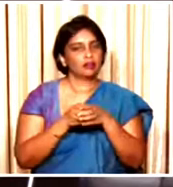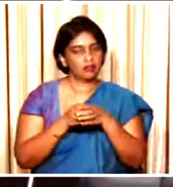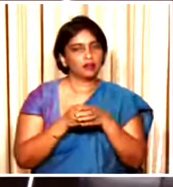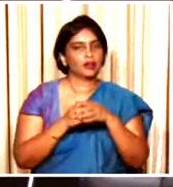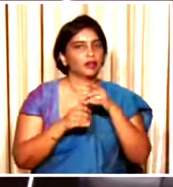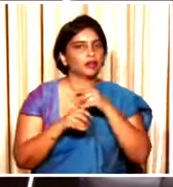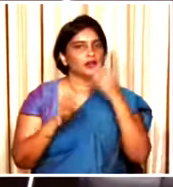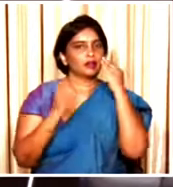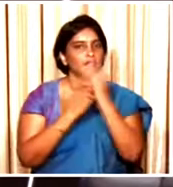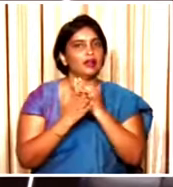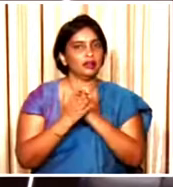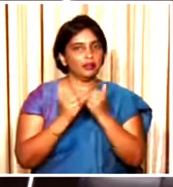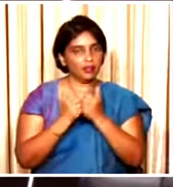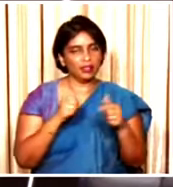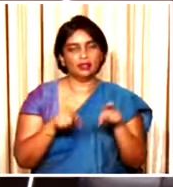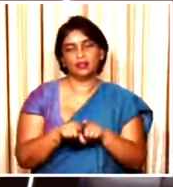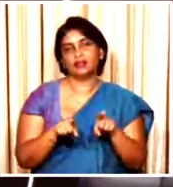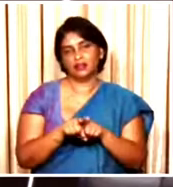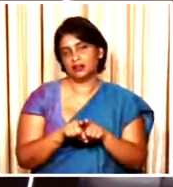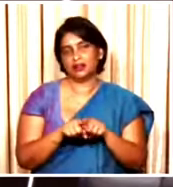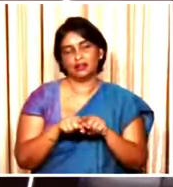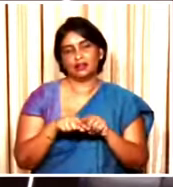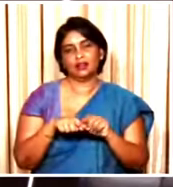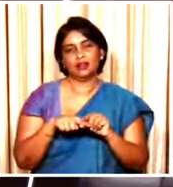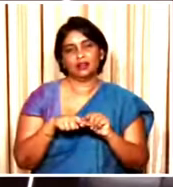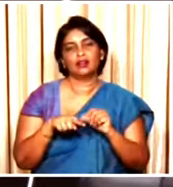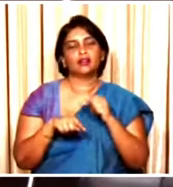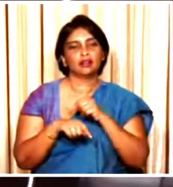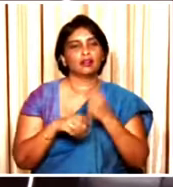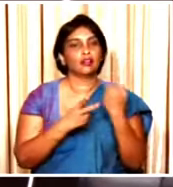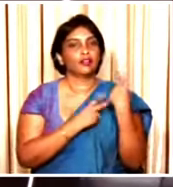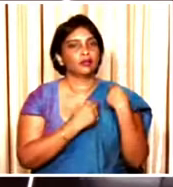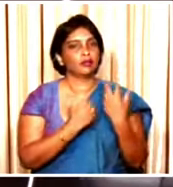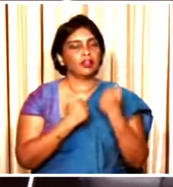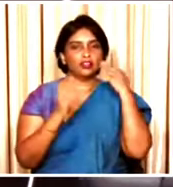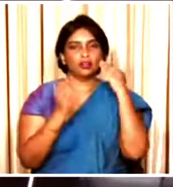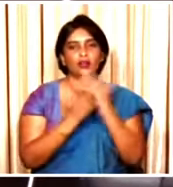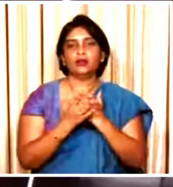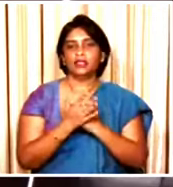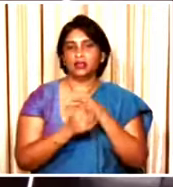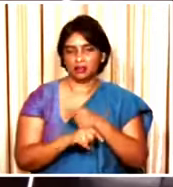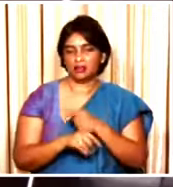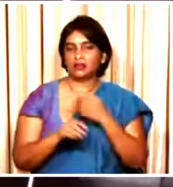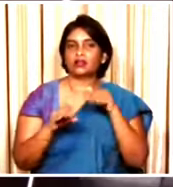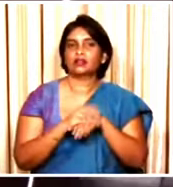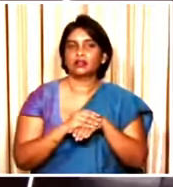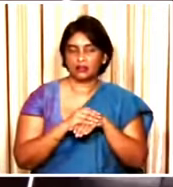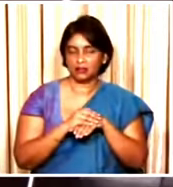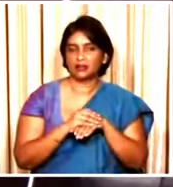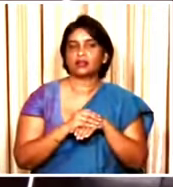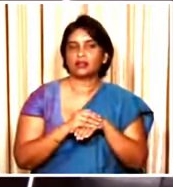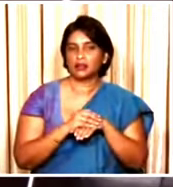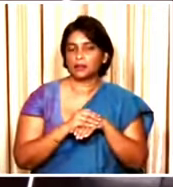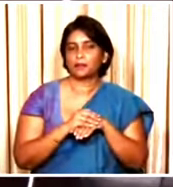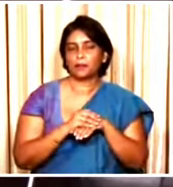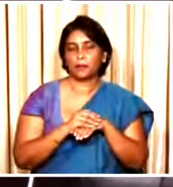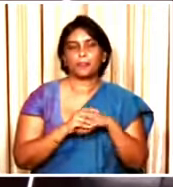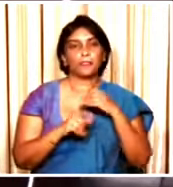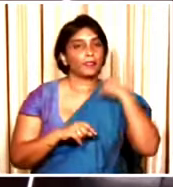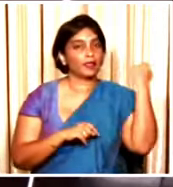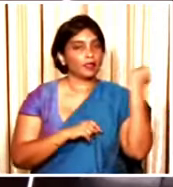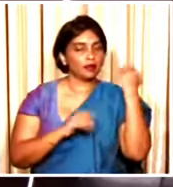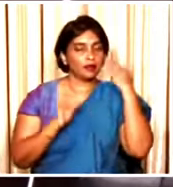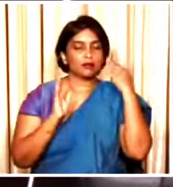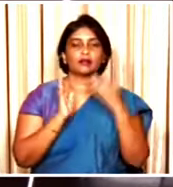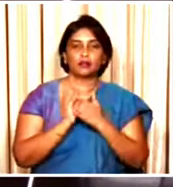100 මන්ත්‍රීවරු 140කට වැඩි ප්‍රමාණයක් එක්ක තමයි බාරගත්තේ අද වෙනකොට මේ පක්ෂය අත් වෙලා තියෙන ඉරණම දන්න රැස්වීම් වල